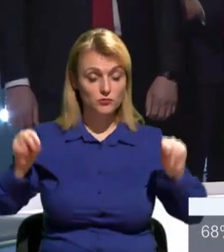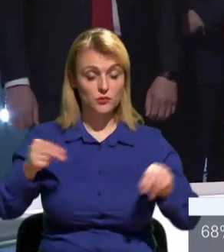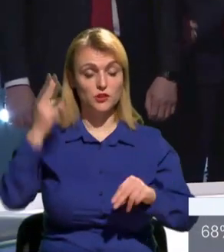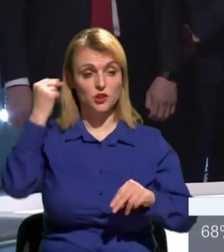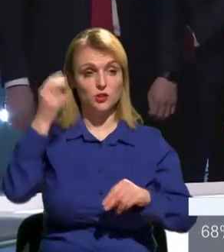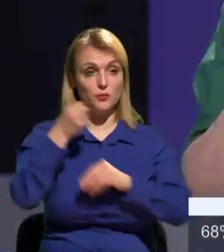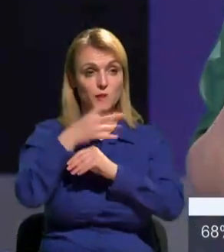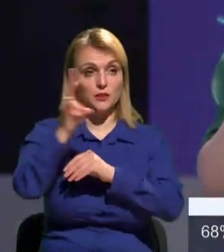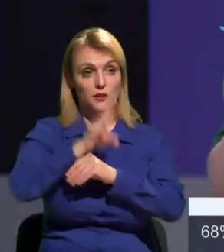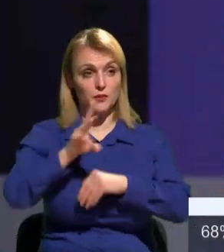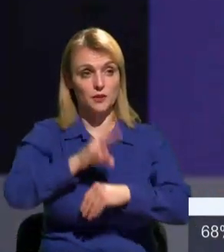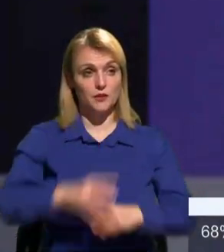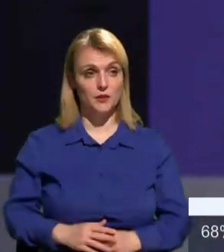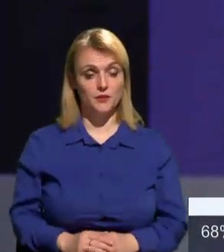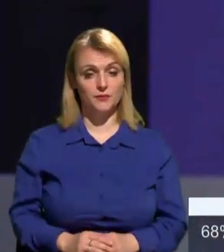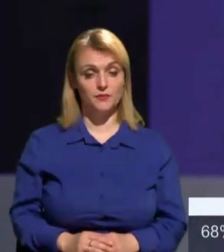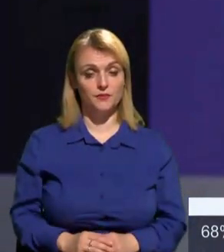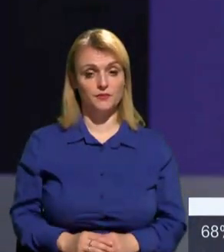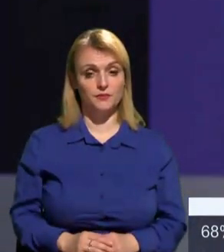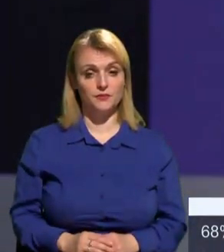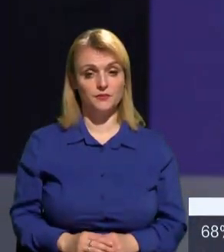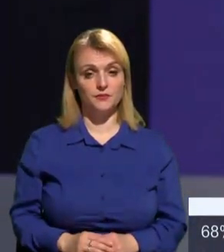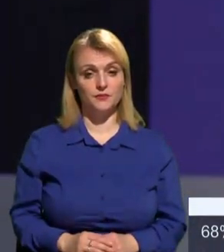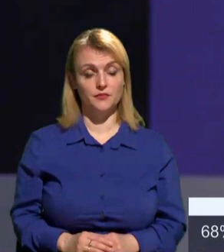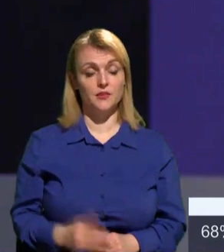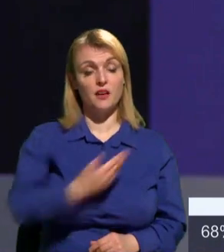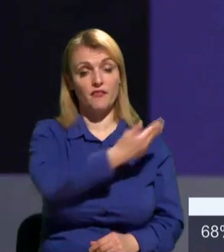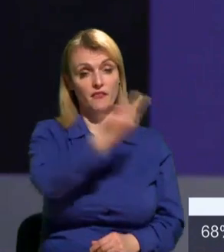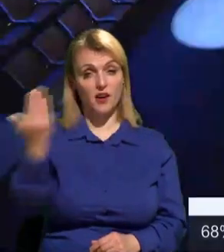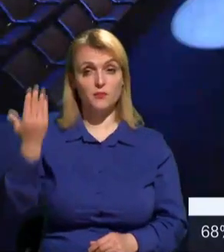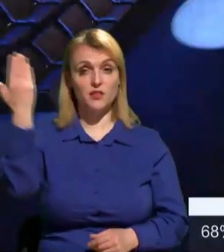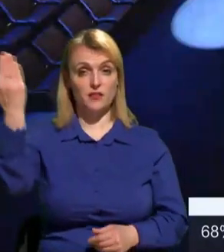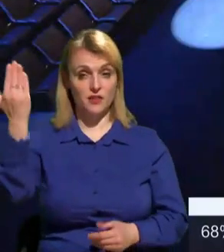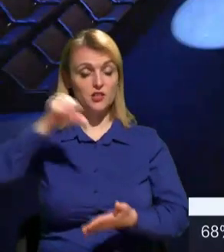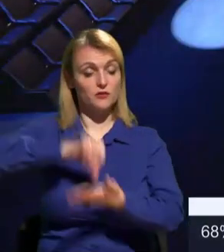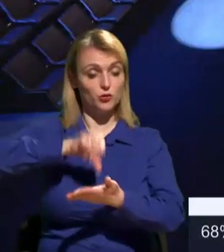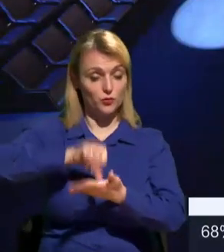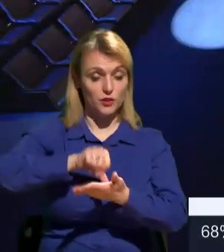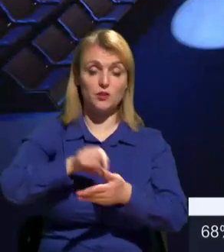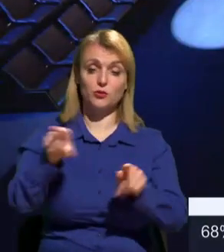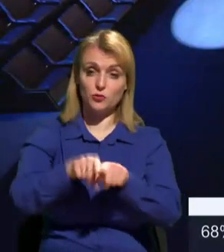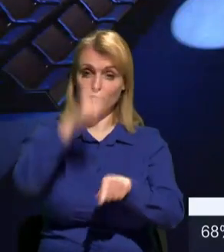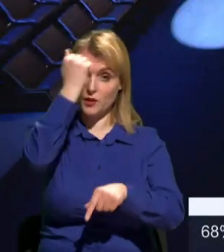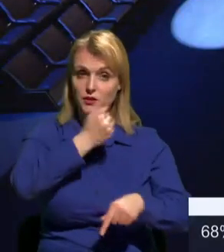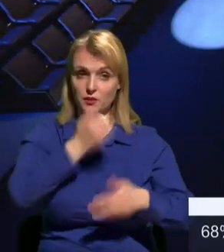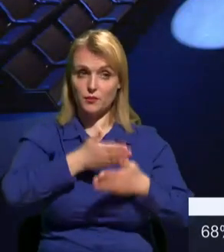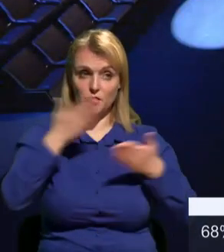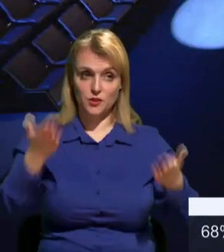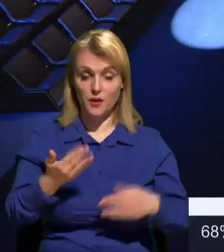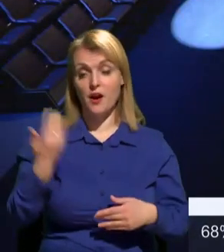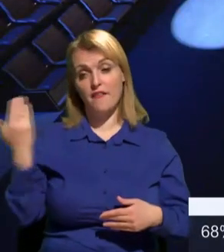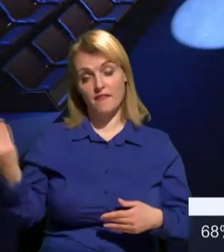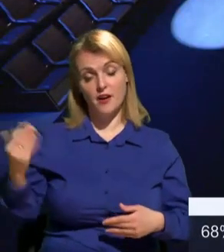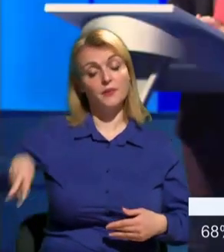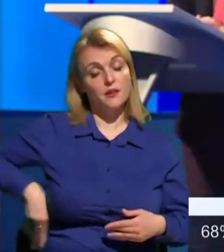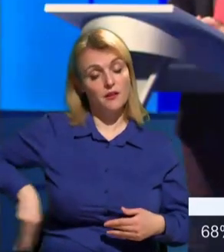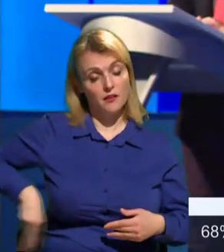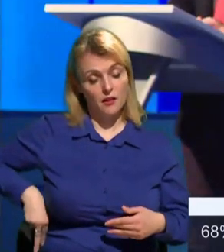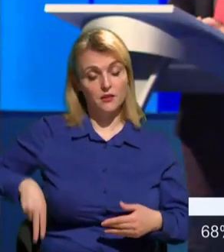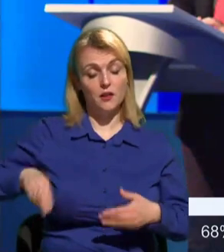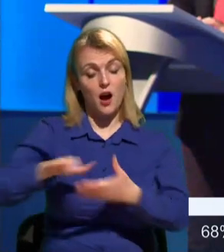noiembrie! Domnule Lavric, domnule Chirca, vă mulțumesc mult pentru prezență! Domnule Postică, vă mulțumesc încă o dată! Vă